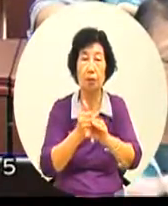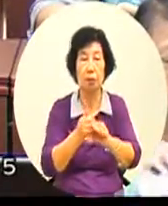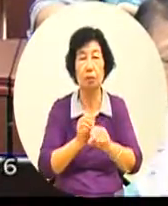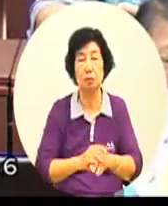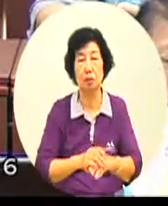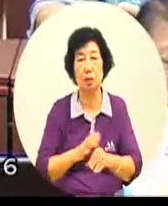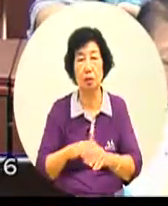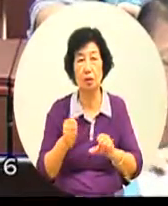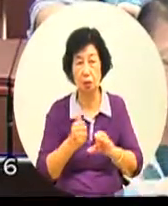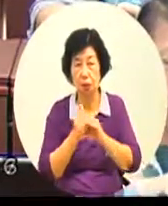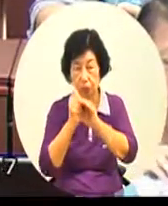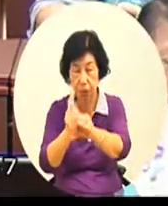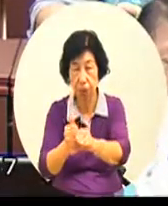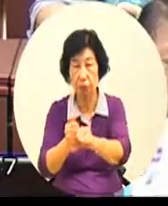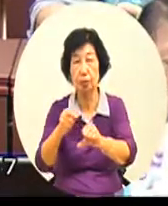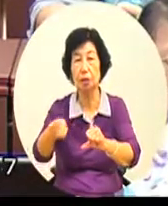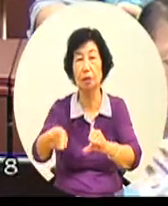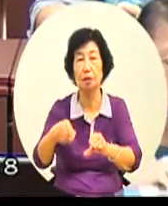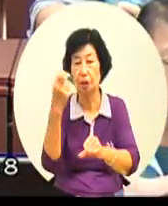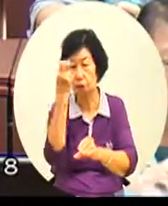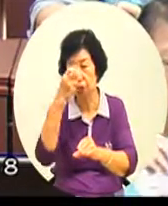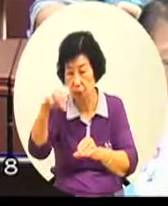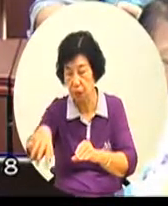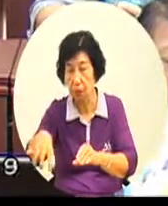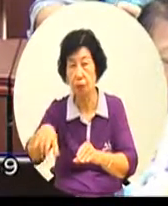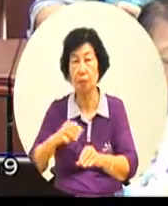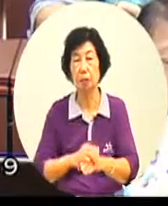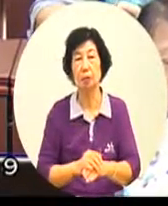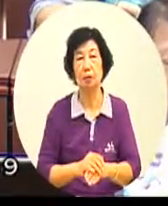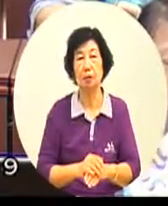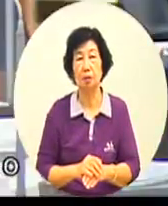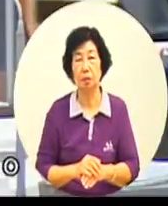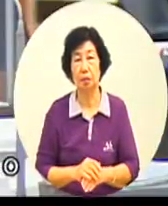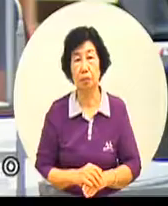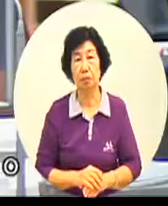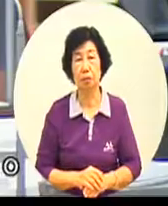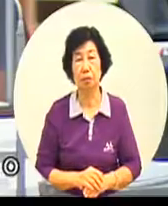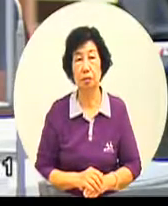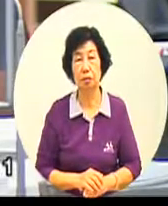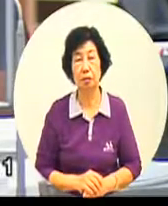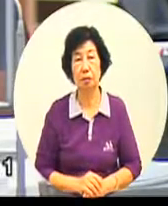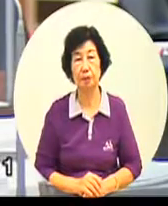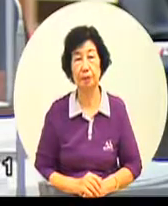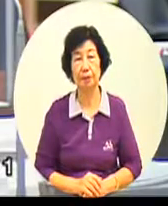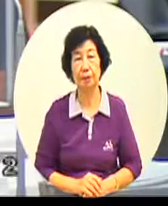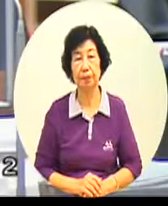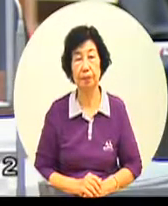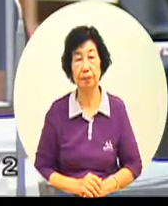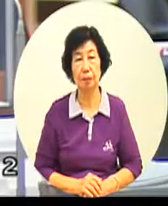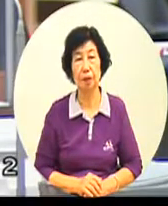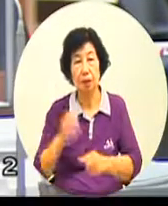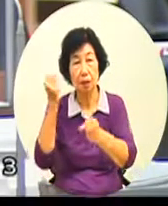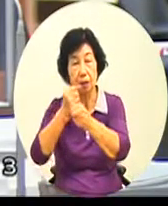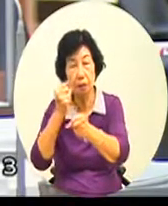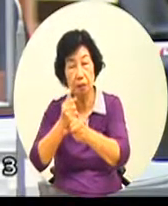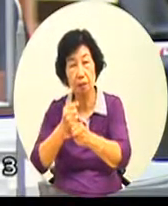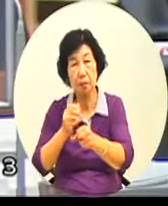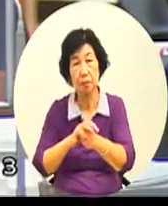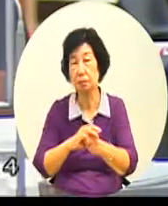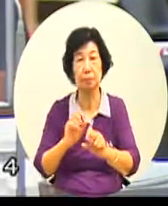他们据点服务的人啦。 接送到服务据点服务的人， 就是 在那边工作的人。